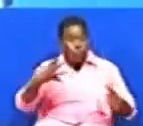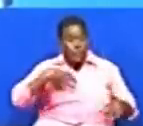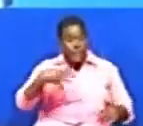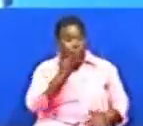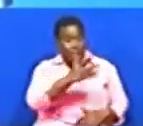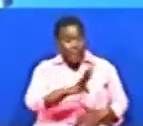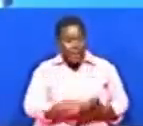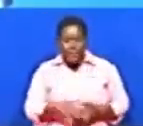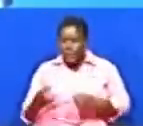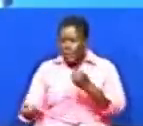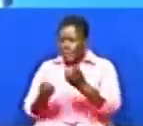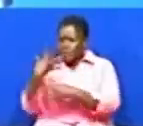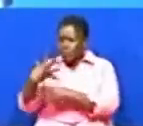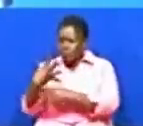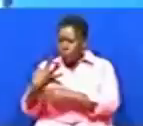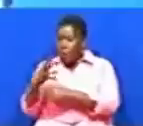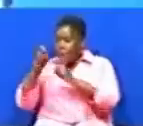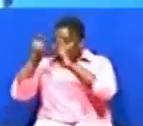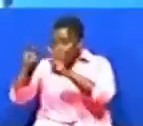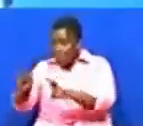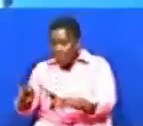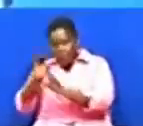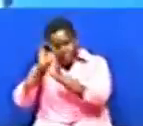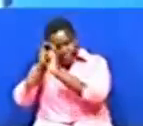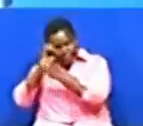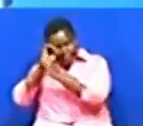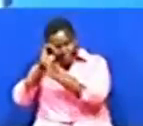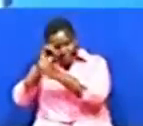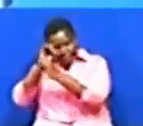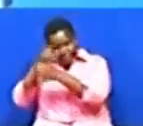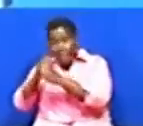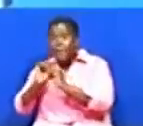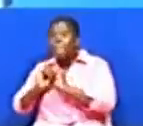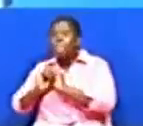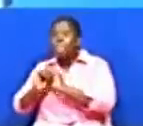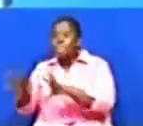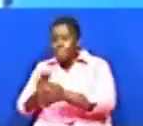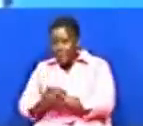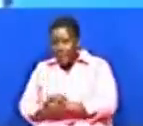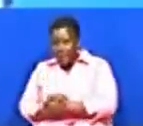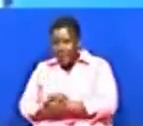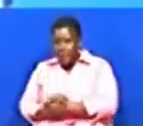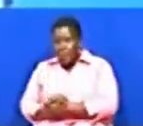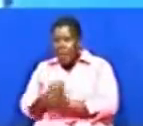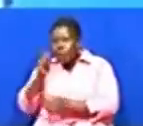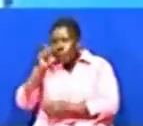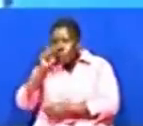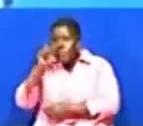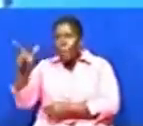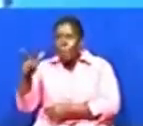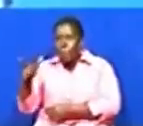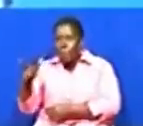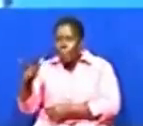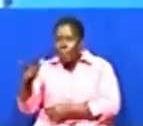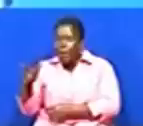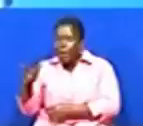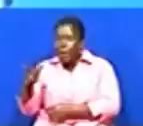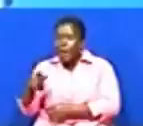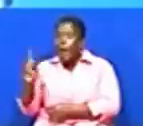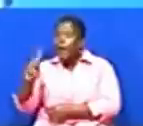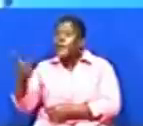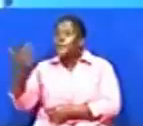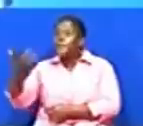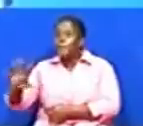Mkumbo, ameizindua na kuikagua maabara mpya na ya kisasa ya utafiti wa sampuli ya maji iliyogharimu karibu